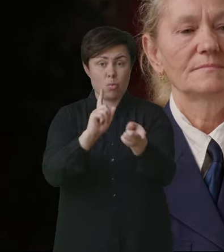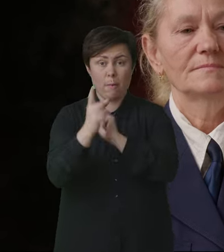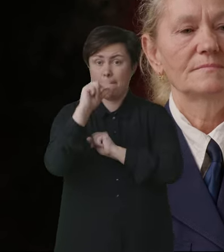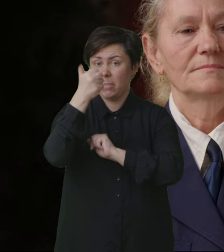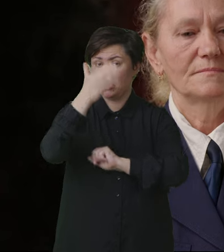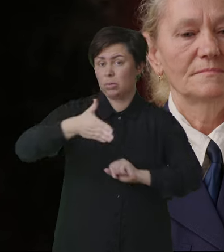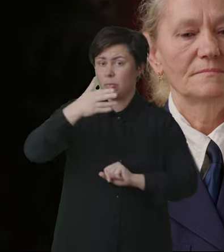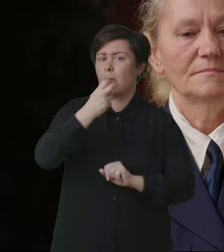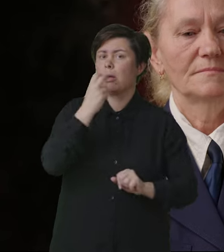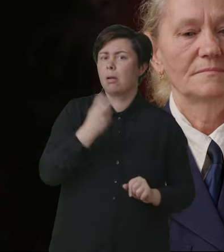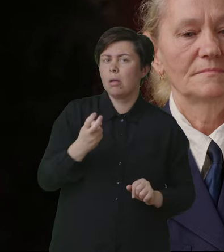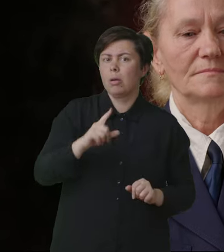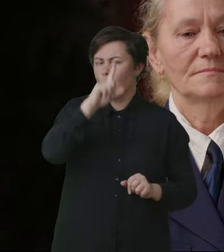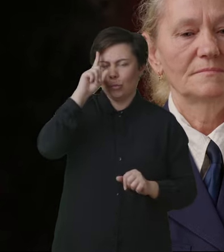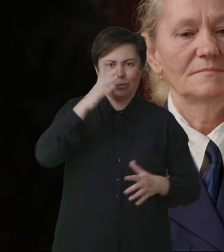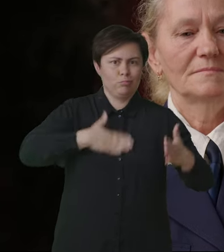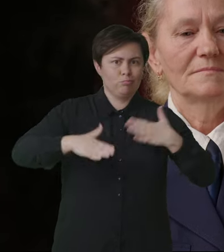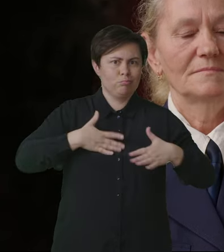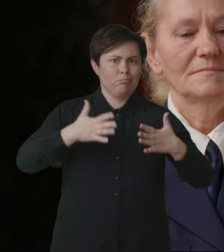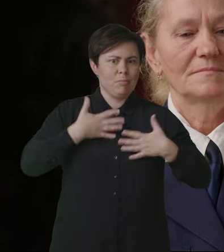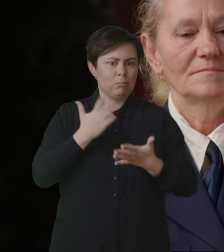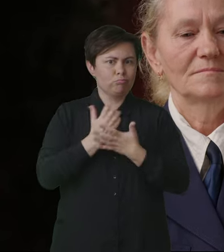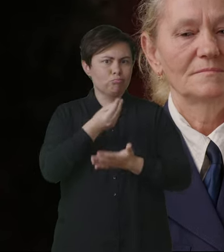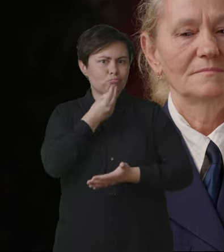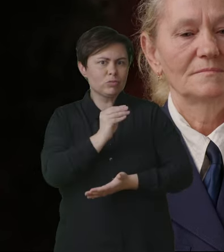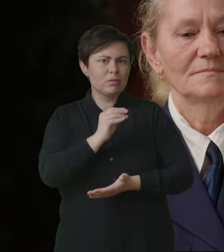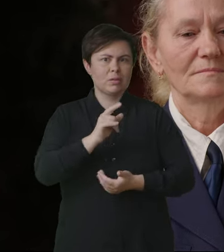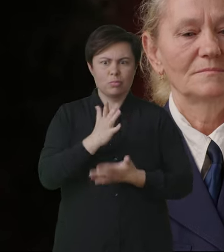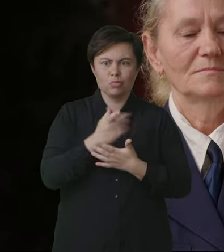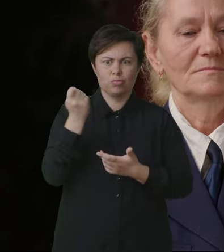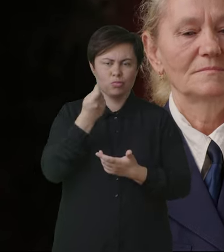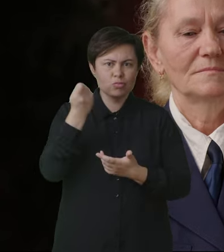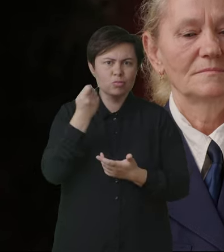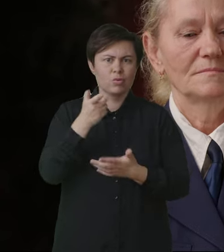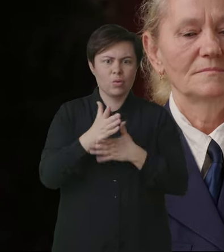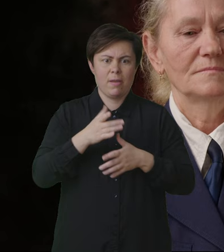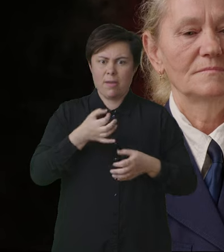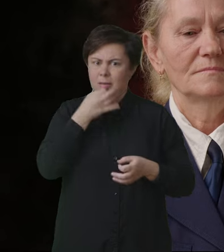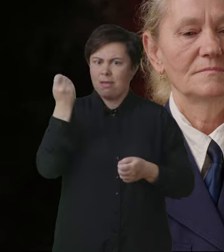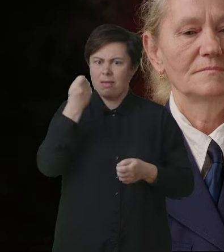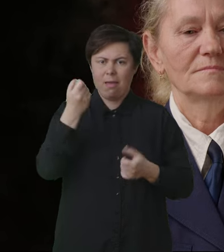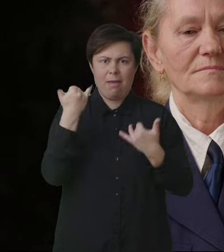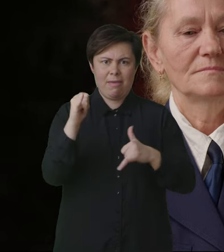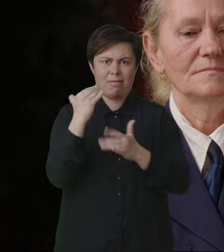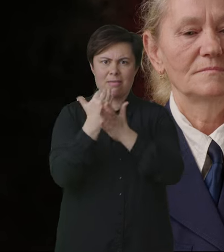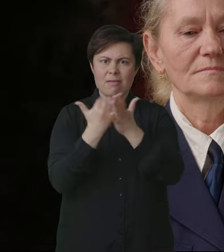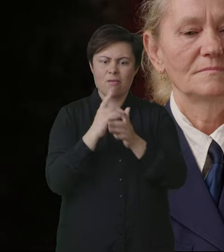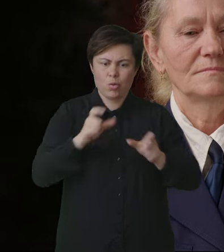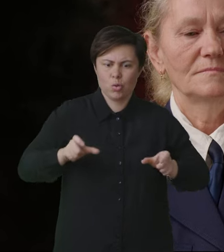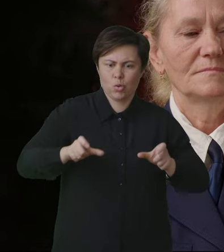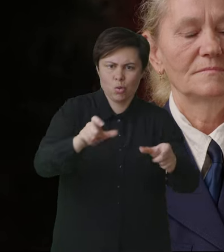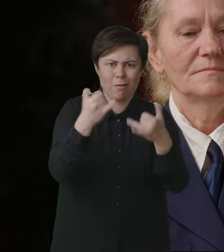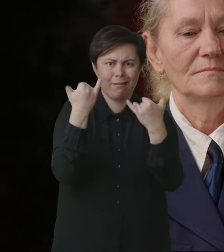pociągiem elektrycznym, wszyscy się cieszyli, że mamy fajnie, że się jeździ. Zresztą to już jazda po tych torach była zupełnie inna, bo tory były też